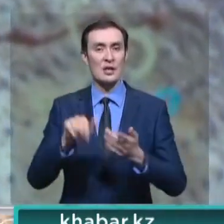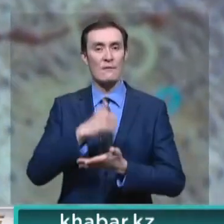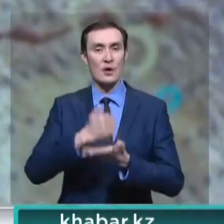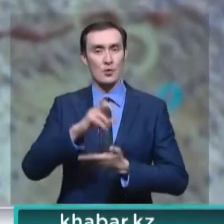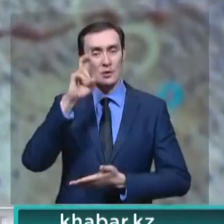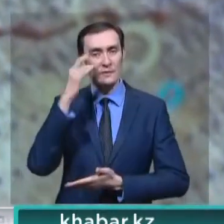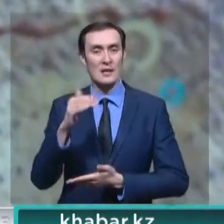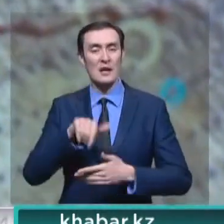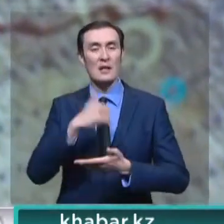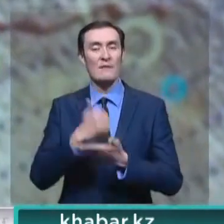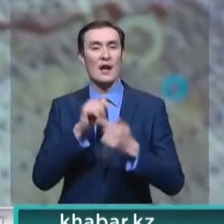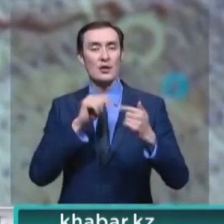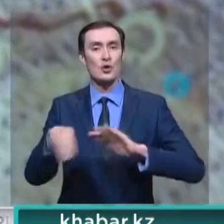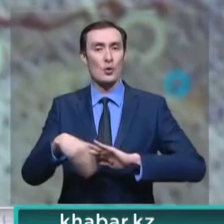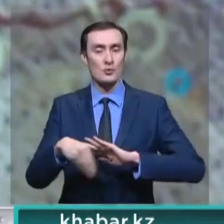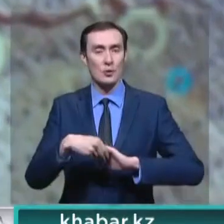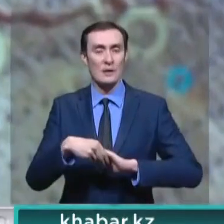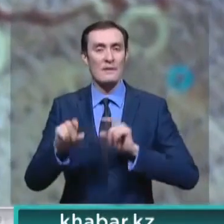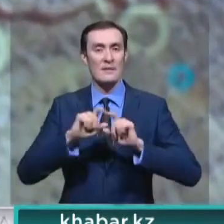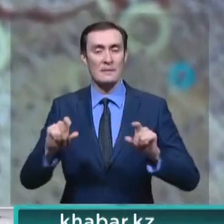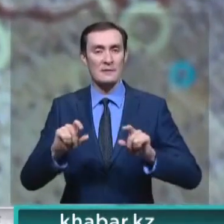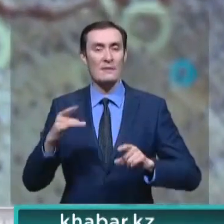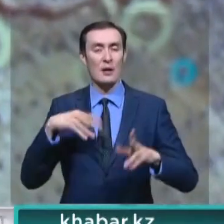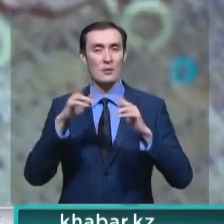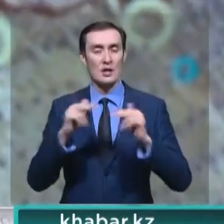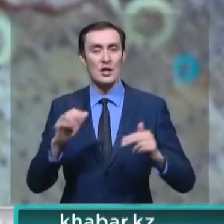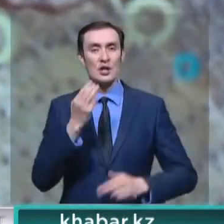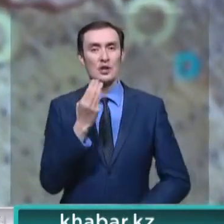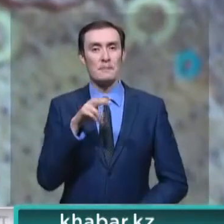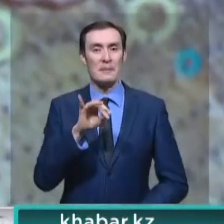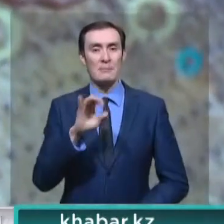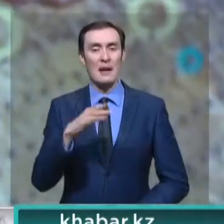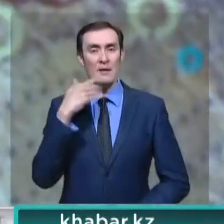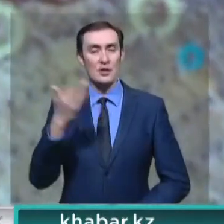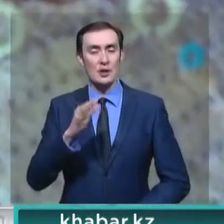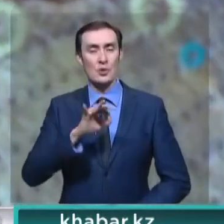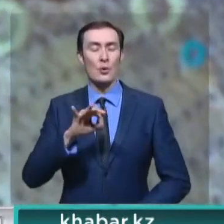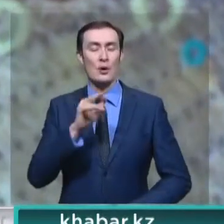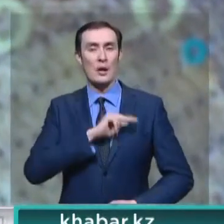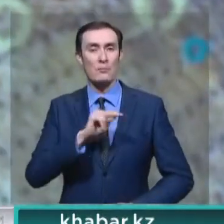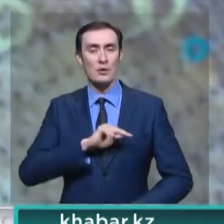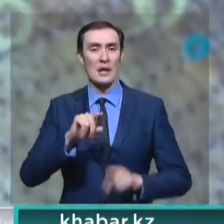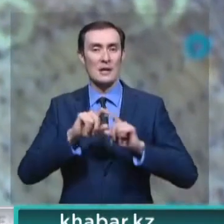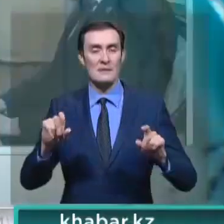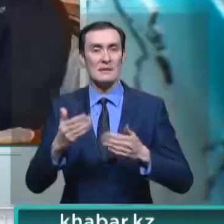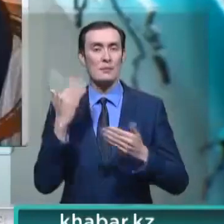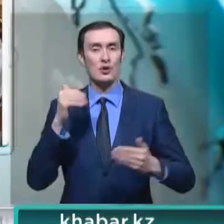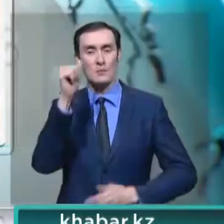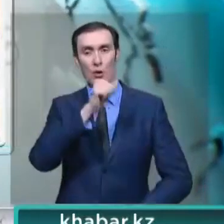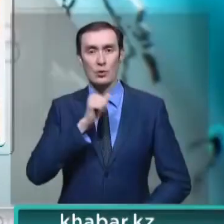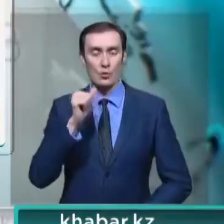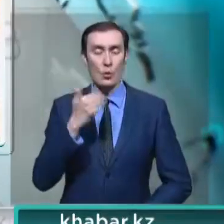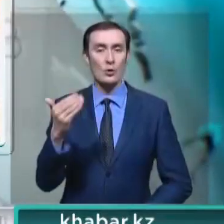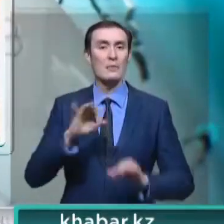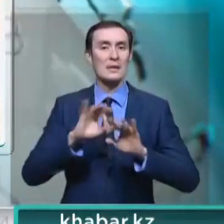президента и главы антикоррупционного ведомства в Аккорде. Алик Шпекбаев отчитался об основных показателях работы агентства за прошлый год.